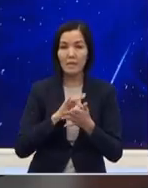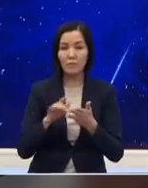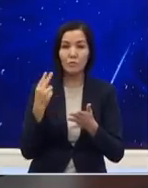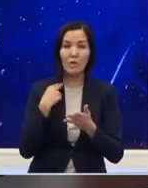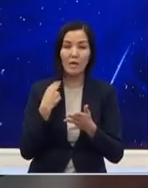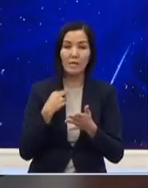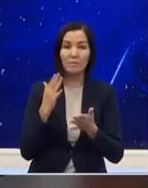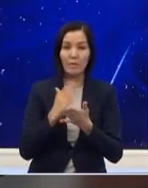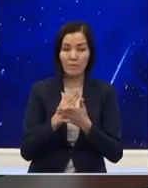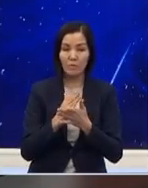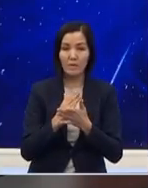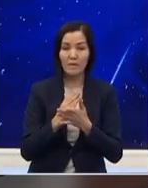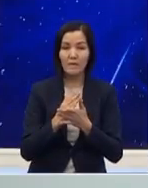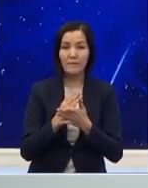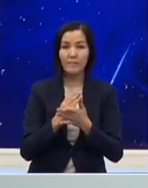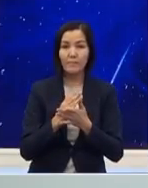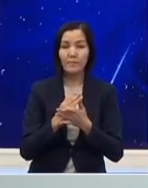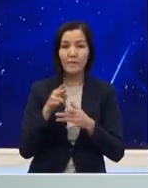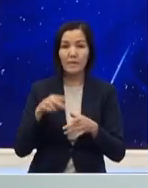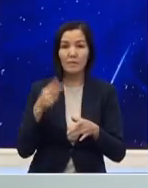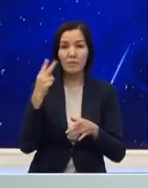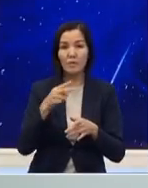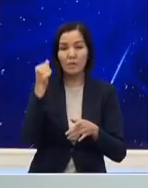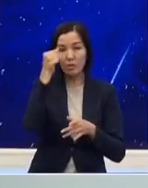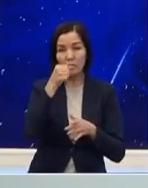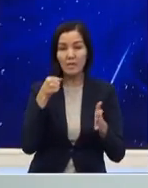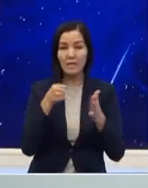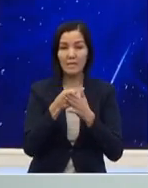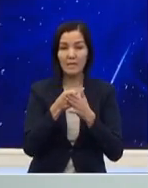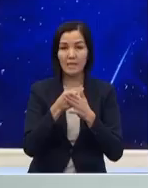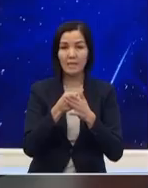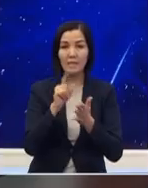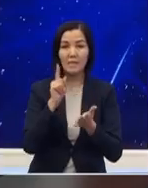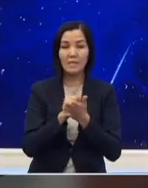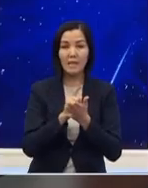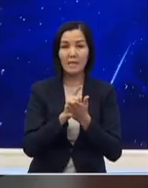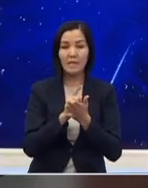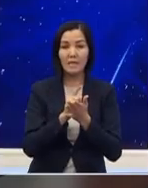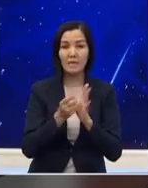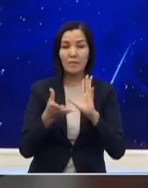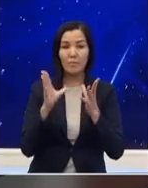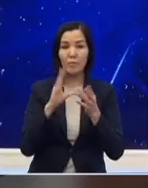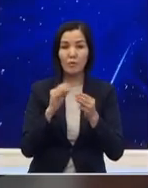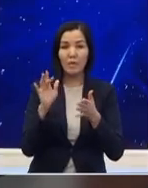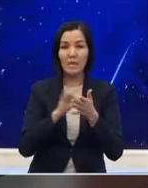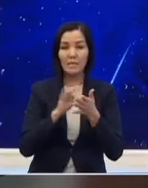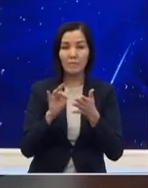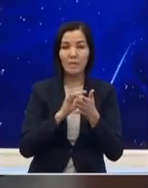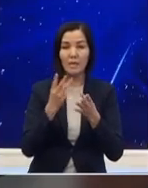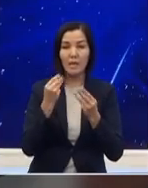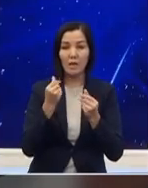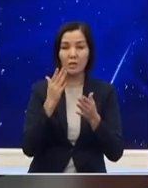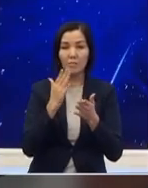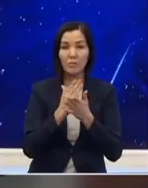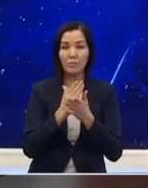қарыздары пайда болып атса, ол 2020 жылға дейінгі салық кезеңдер бойынша есептелген сомма болса,